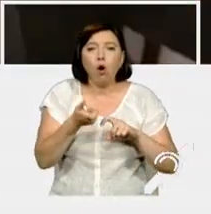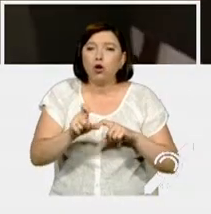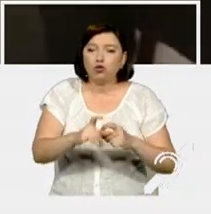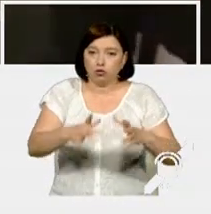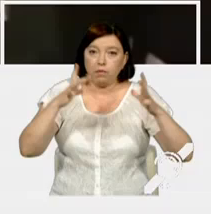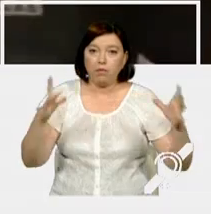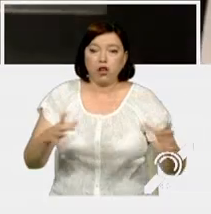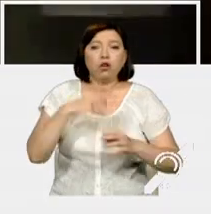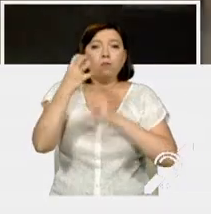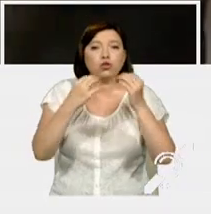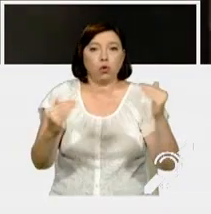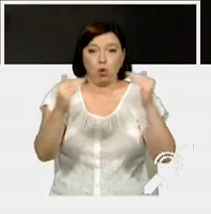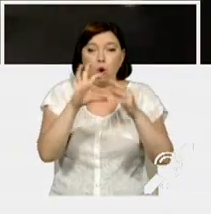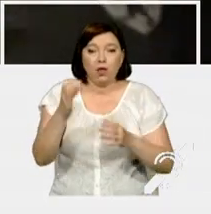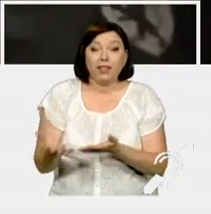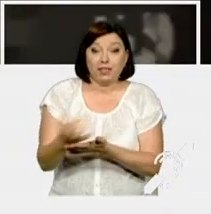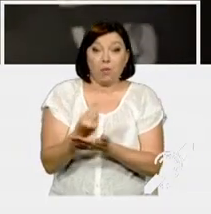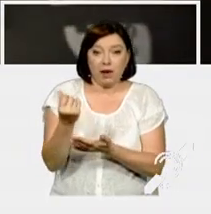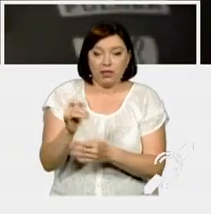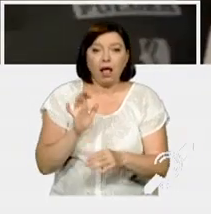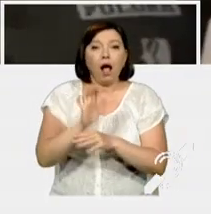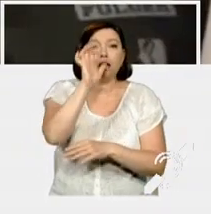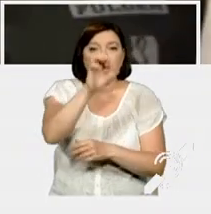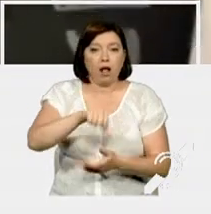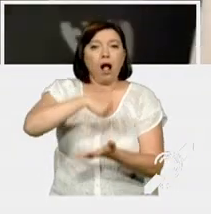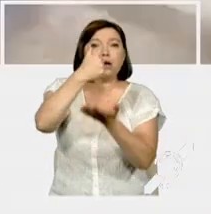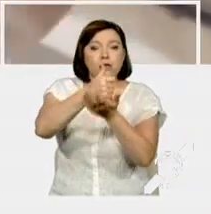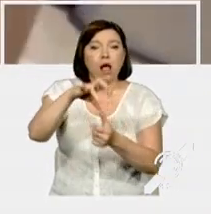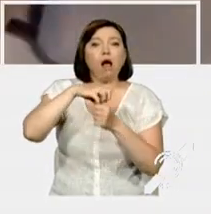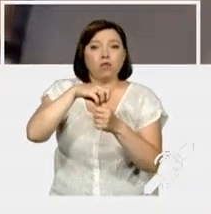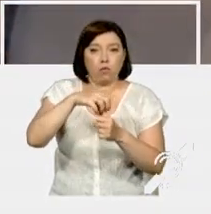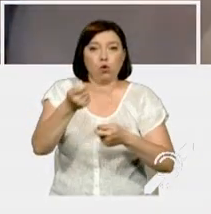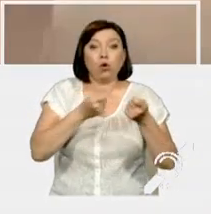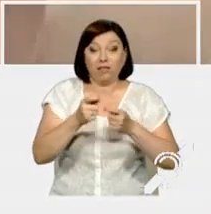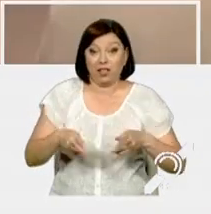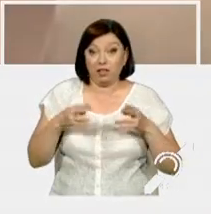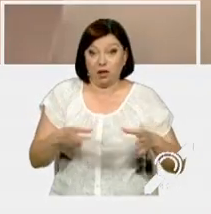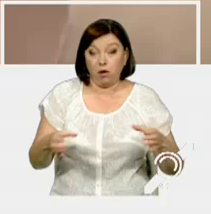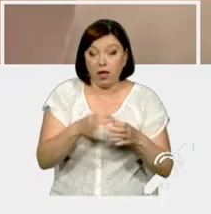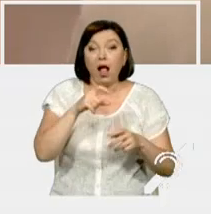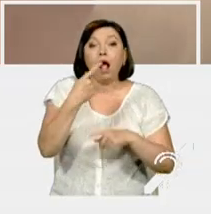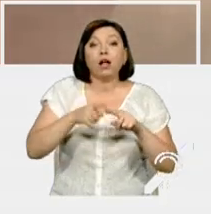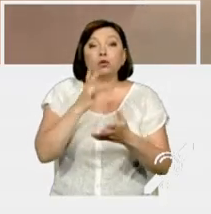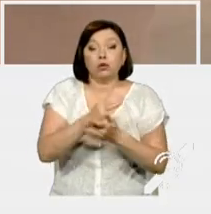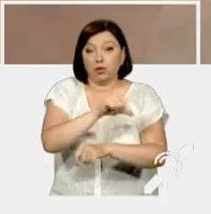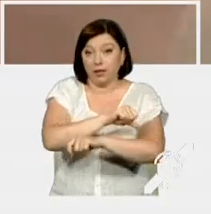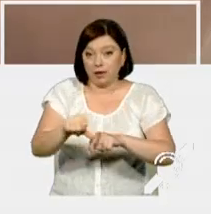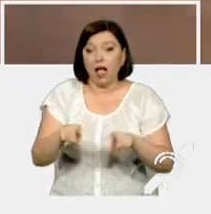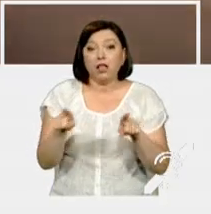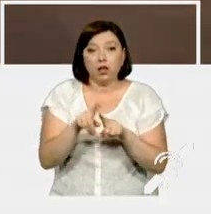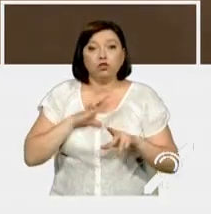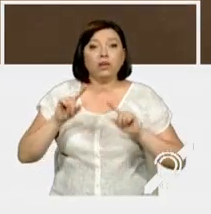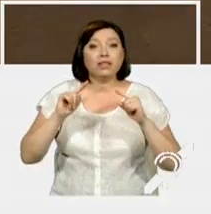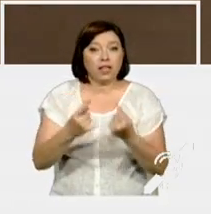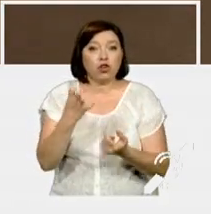internaționale el strângea banii și i trimitea capului grupării aflat peste Hotarele țării autoritățile au reținut și alți